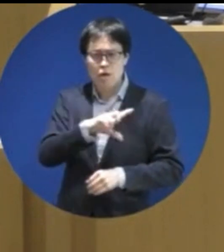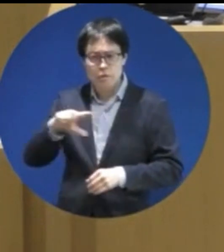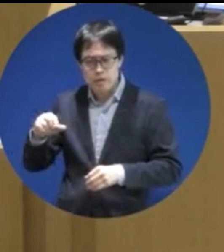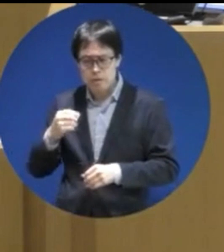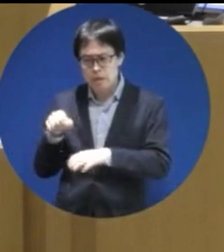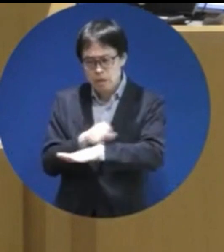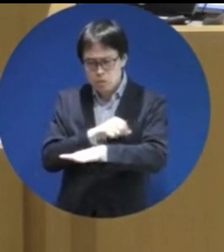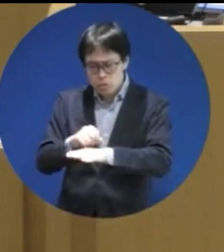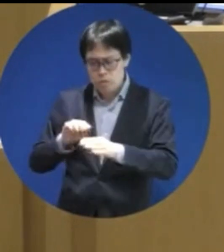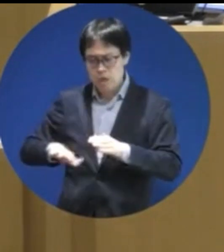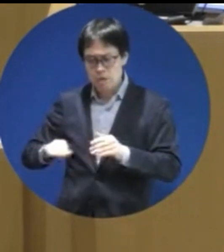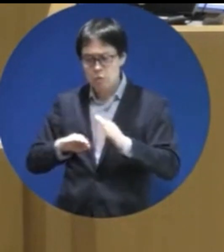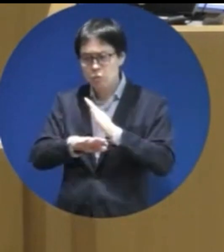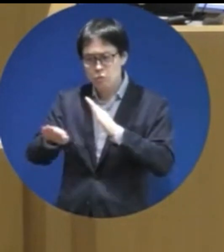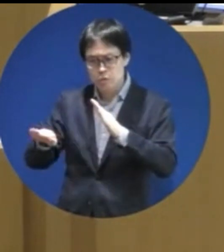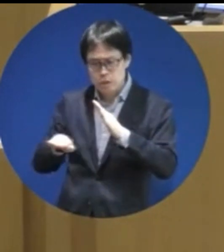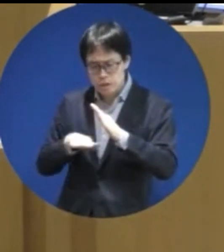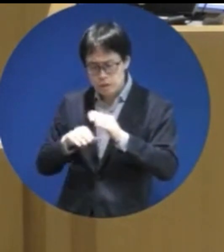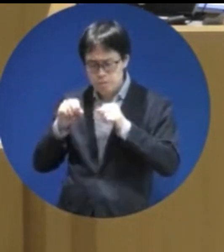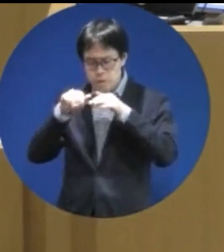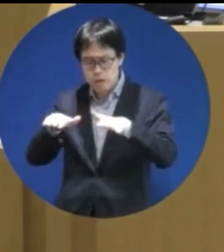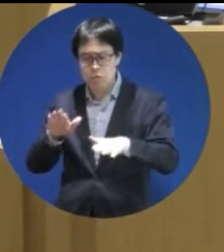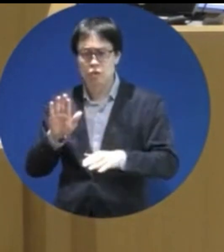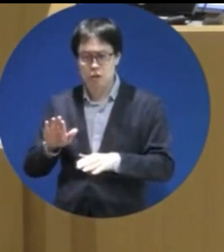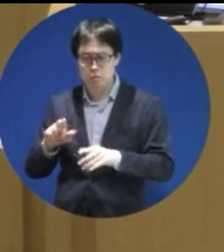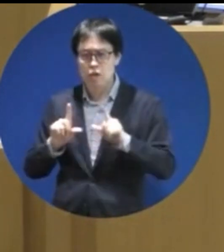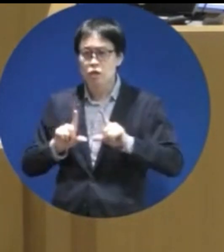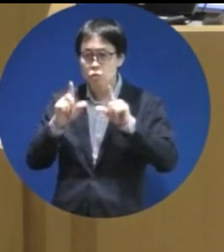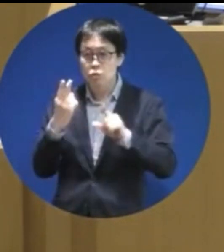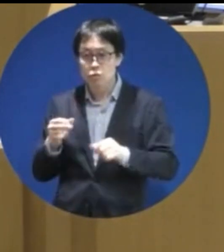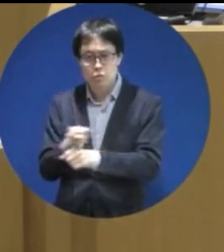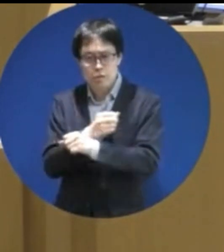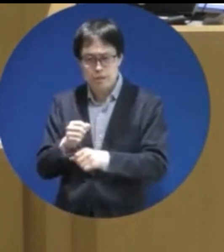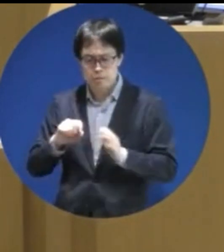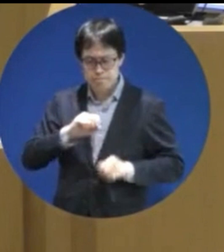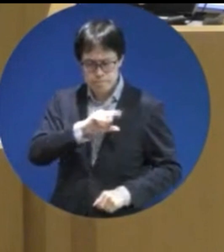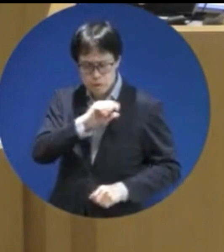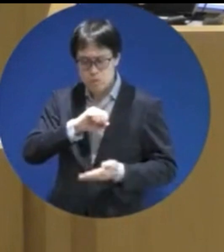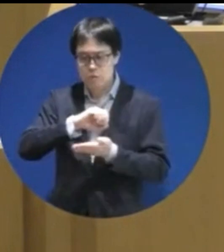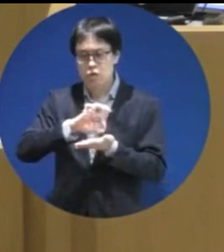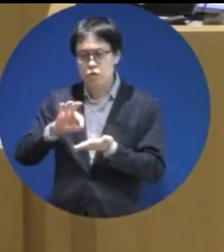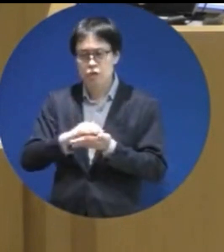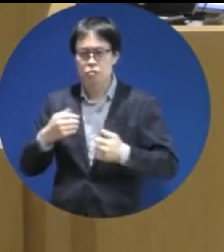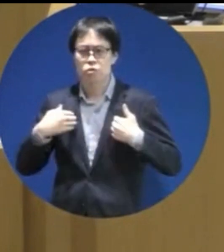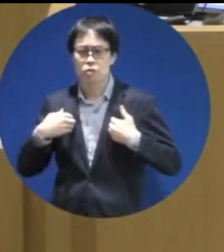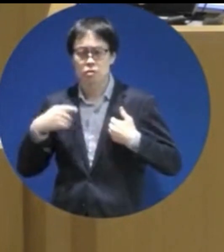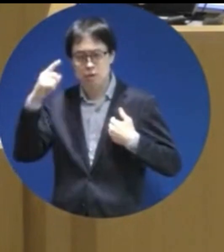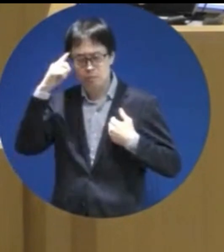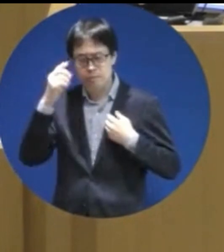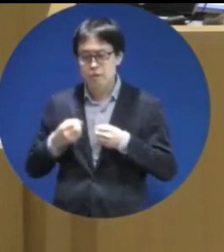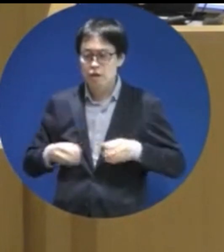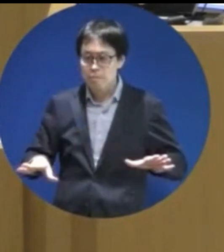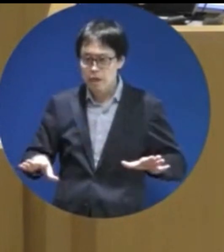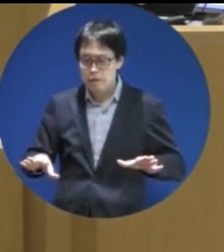育て家庭に大きく影響が出ている中、東京都の事業を積極的に活用すべきと考えます。特にバースデーサポート事業